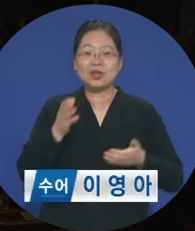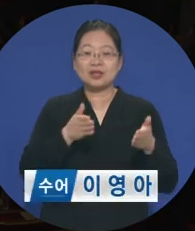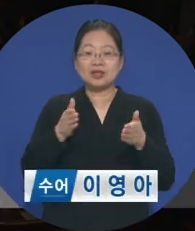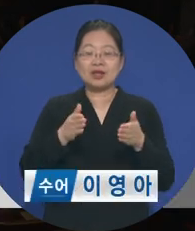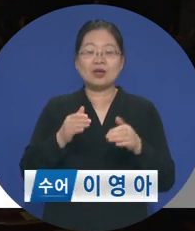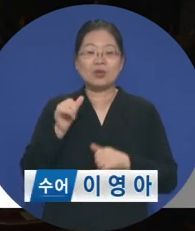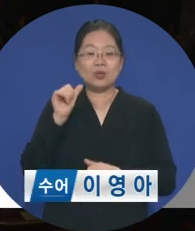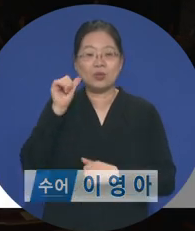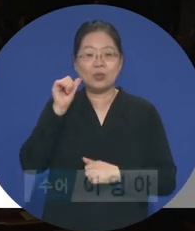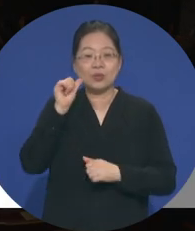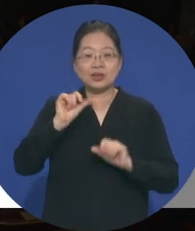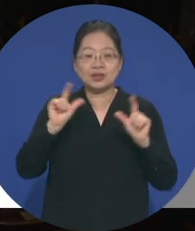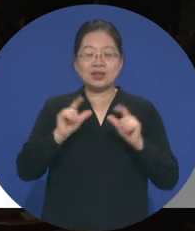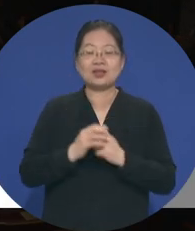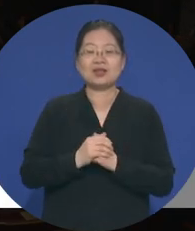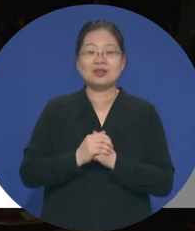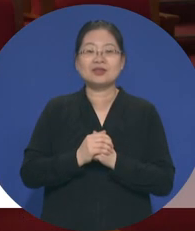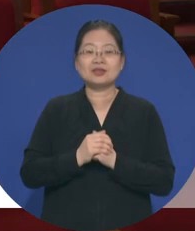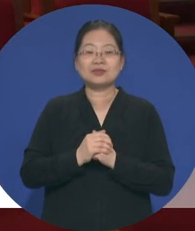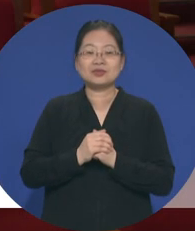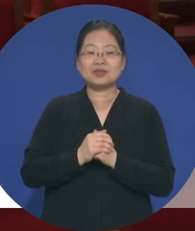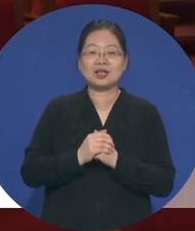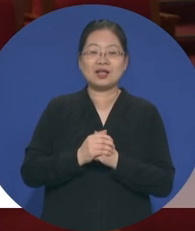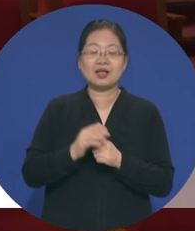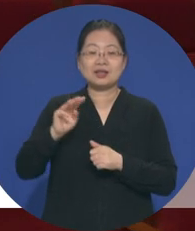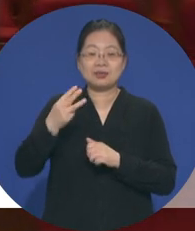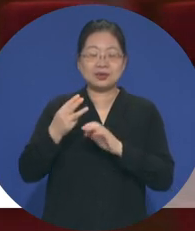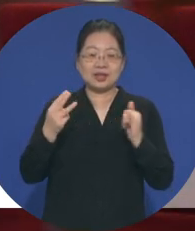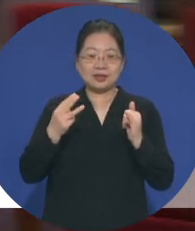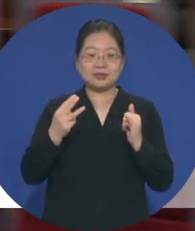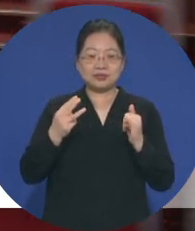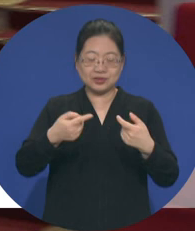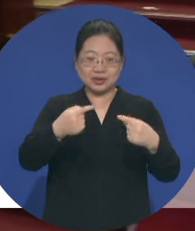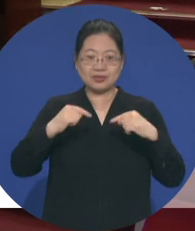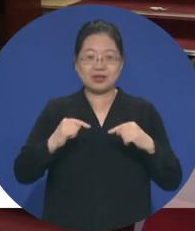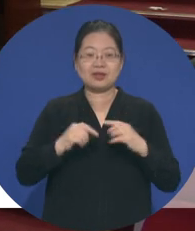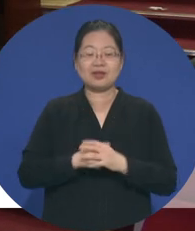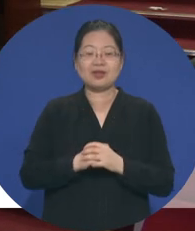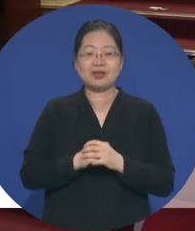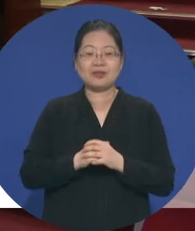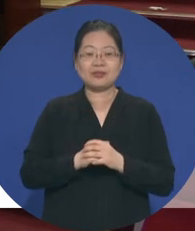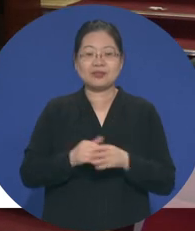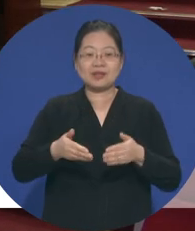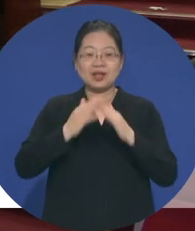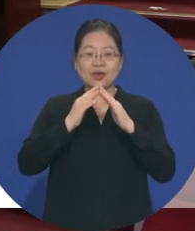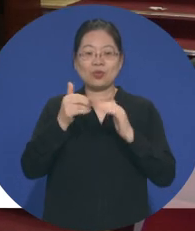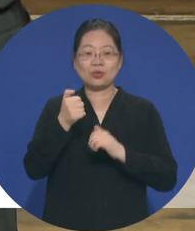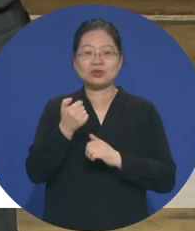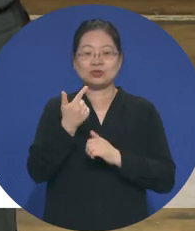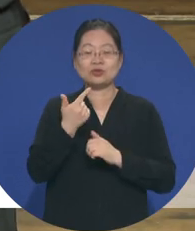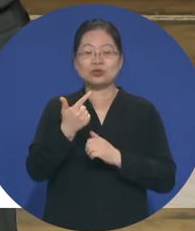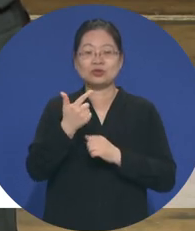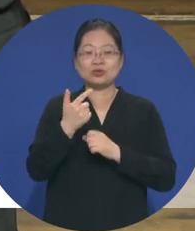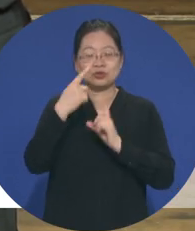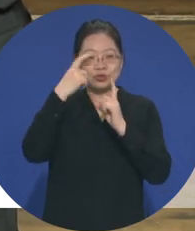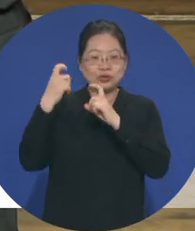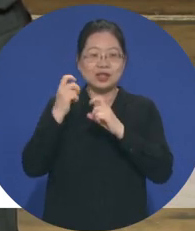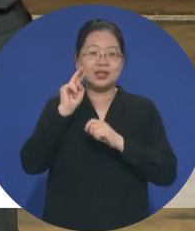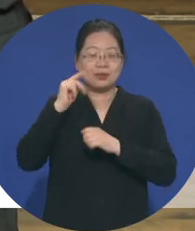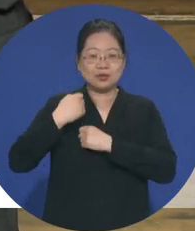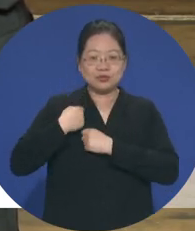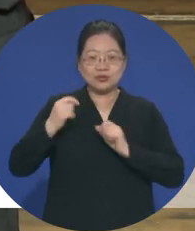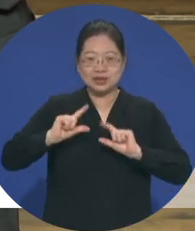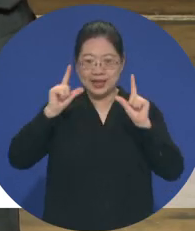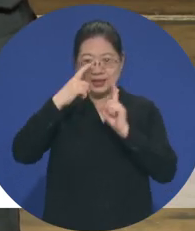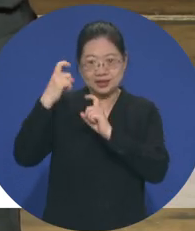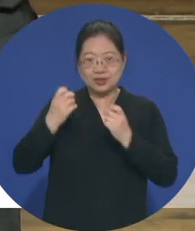경기도가 5일 용인 경기고학원에서 약 300여 명이 참석한 가운데 창설 제56주년 예비군의 날